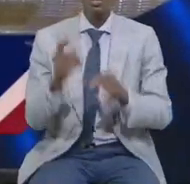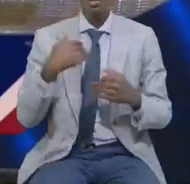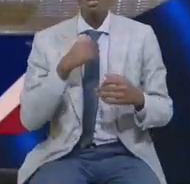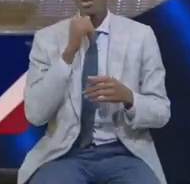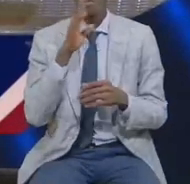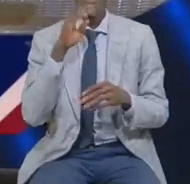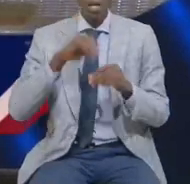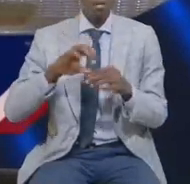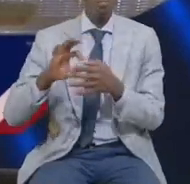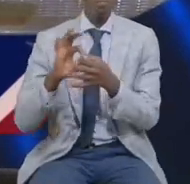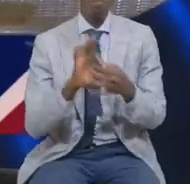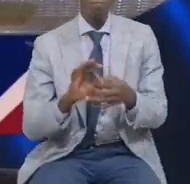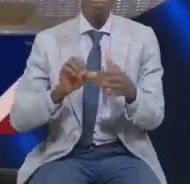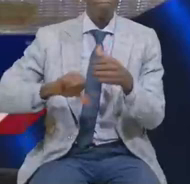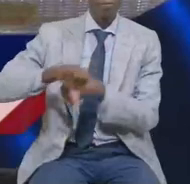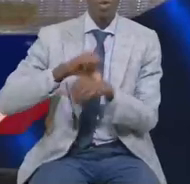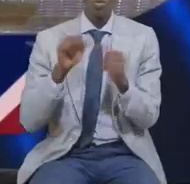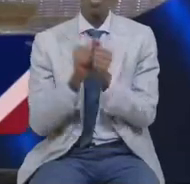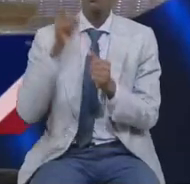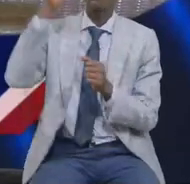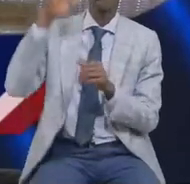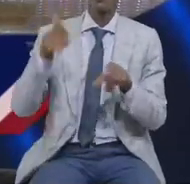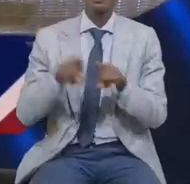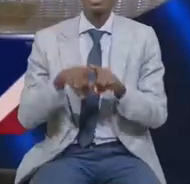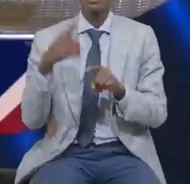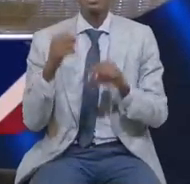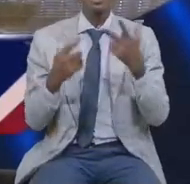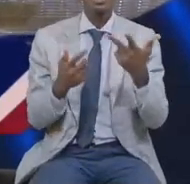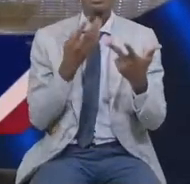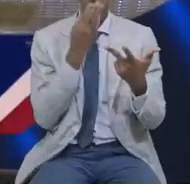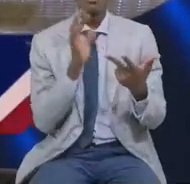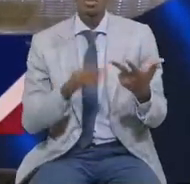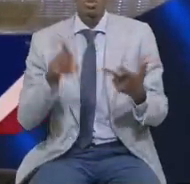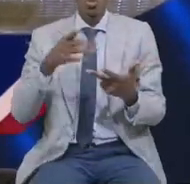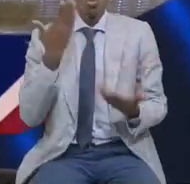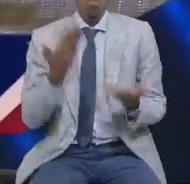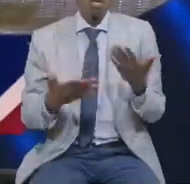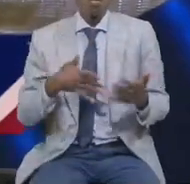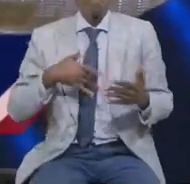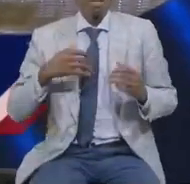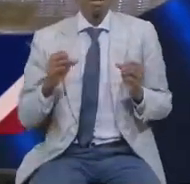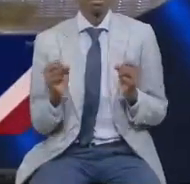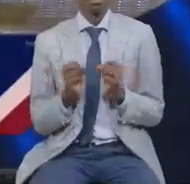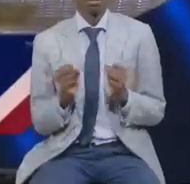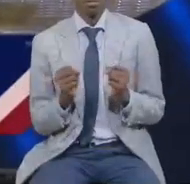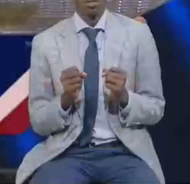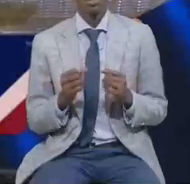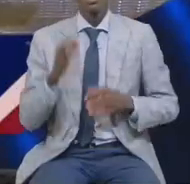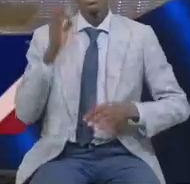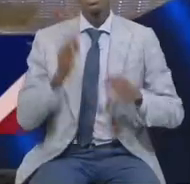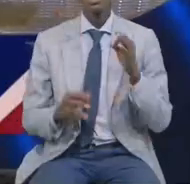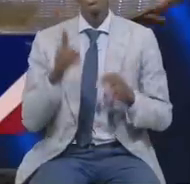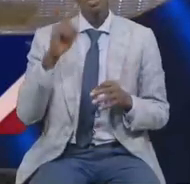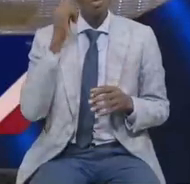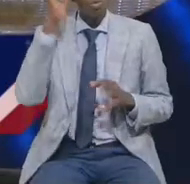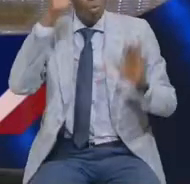Dieu comme Sadrach, Meshach et Abednego, tu pourrais être menacé. Et si tu crois, si tu penses à la